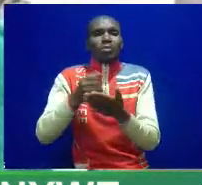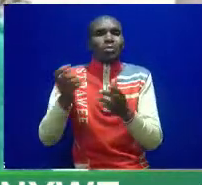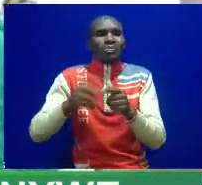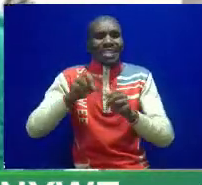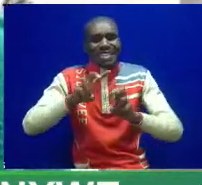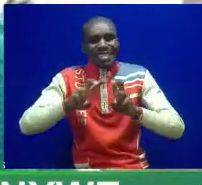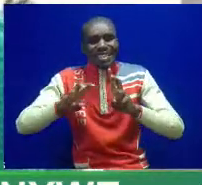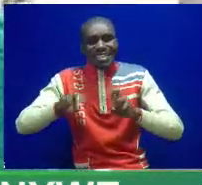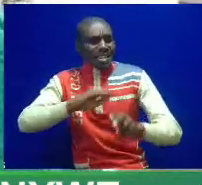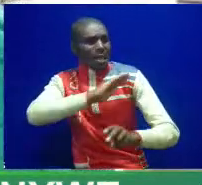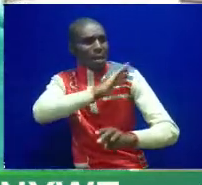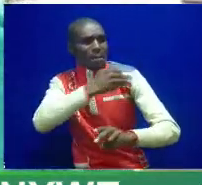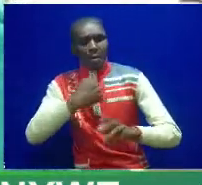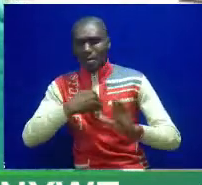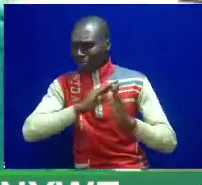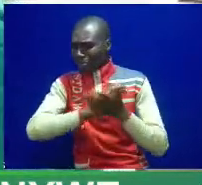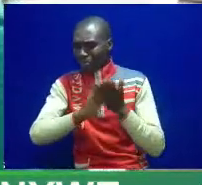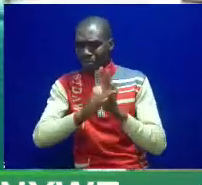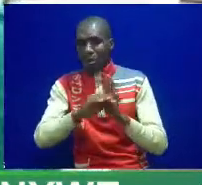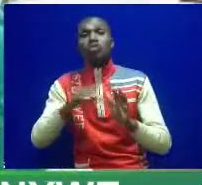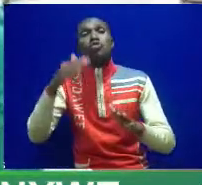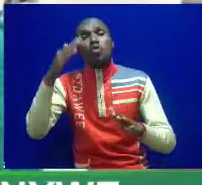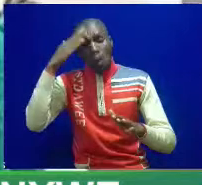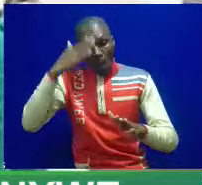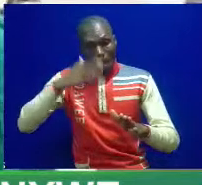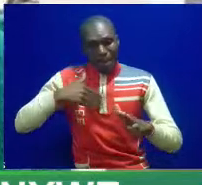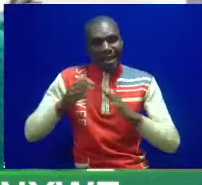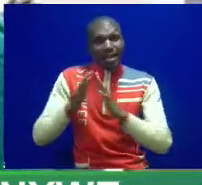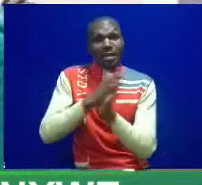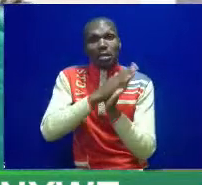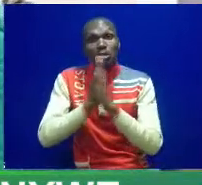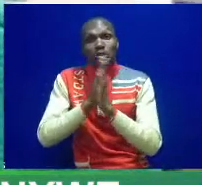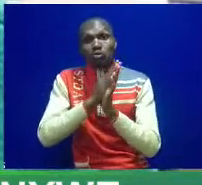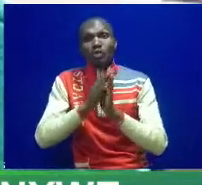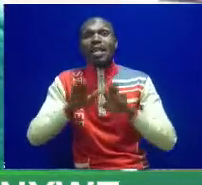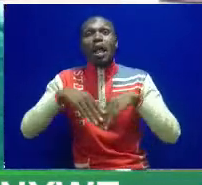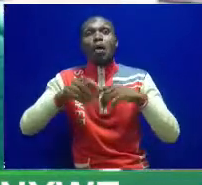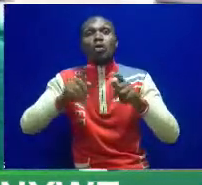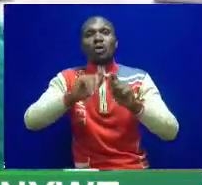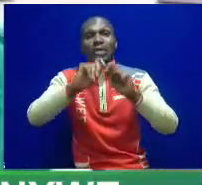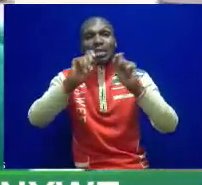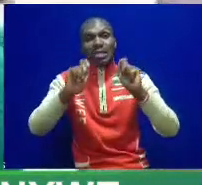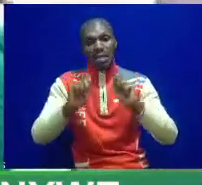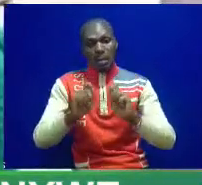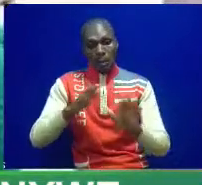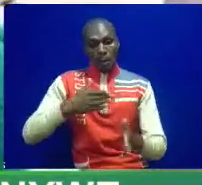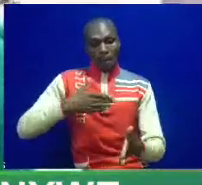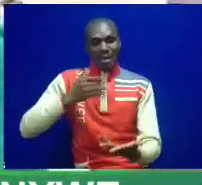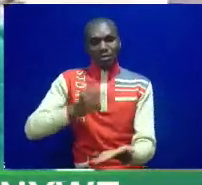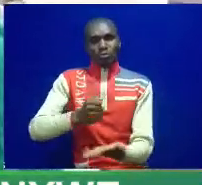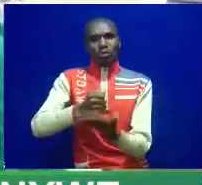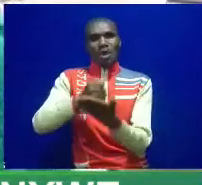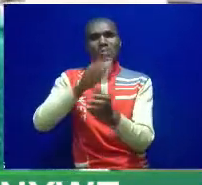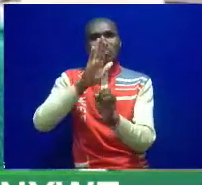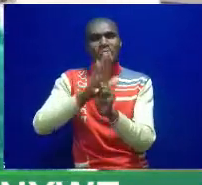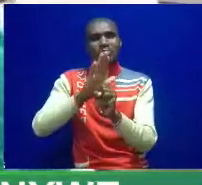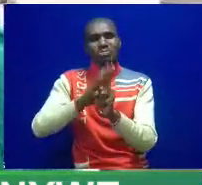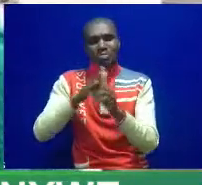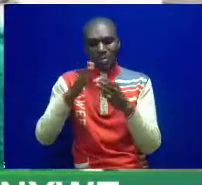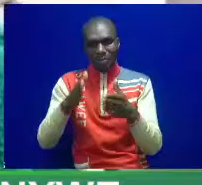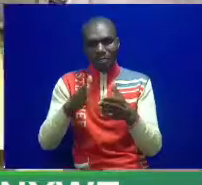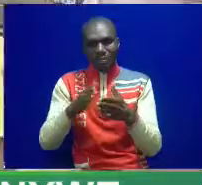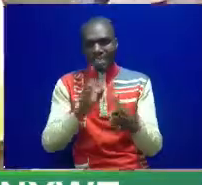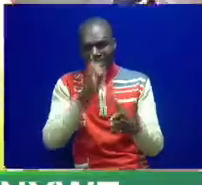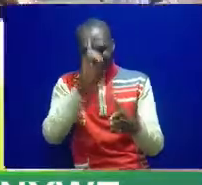mileage, but you know my history, my background of helping through the Sonko rescue team. We've been having several cases, very